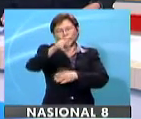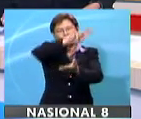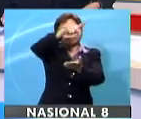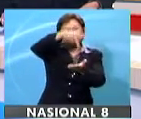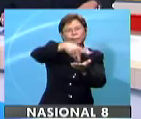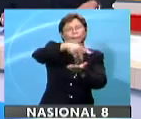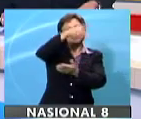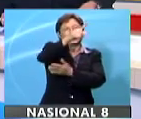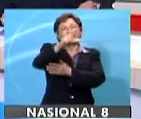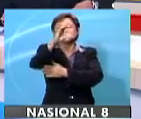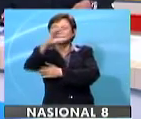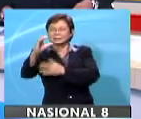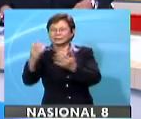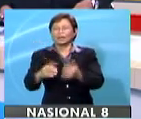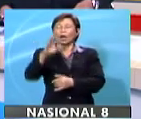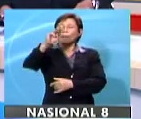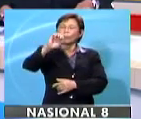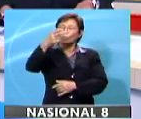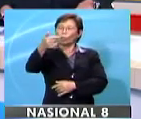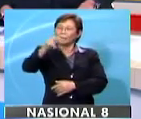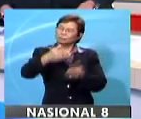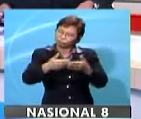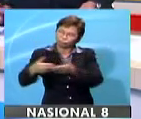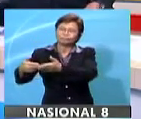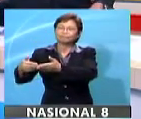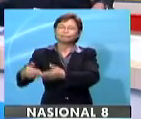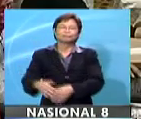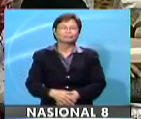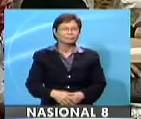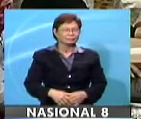Kuala Lumpur KLCC. Mohan, teruskan.